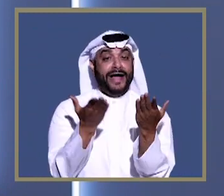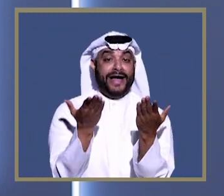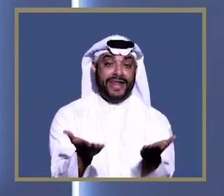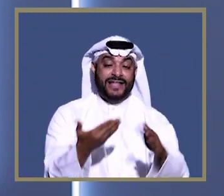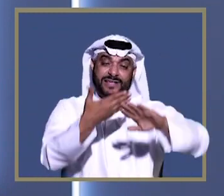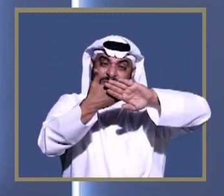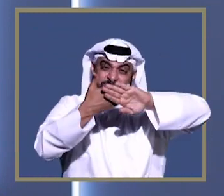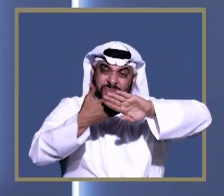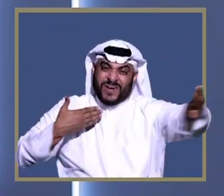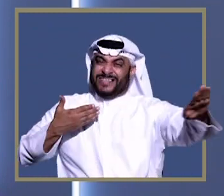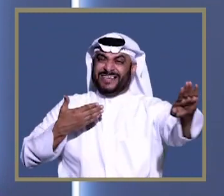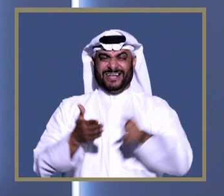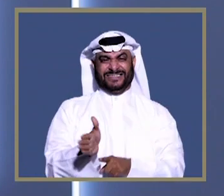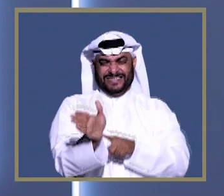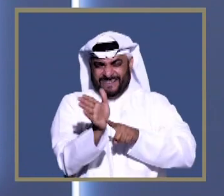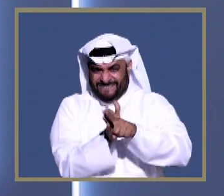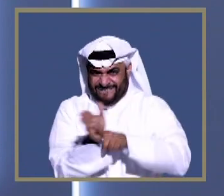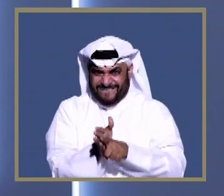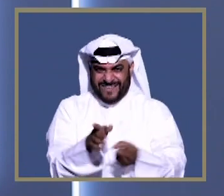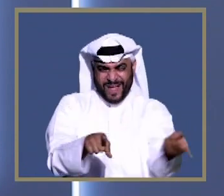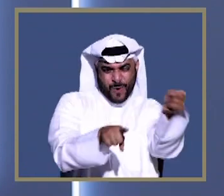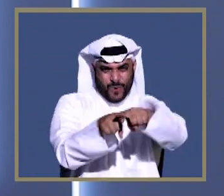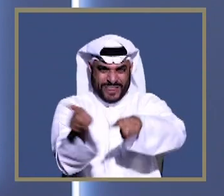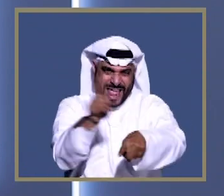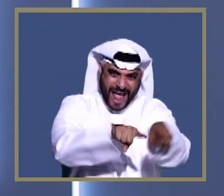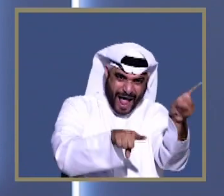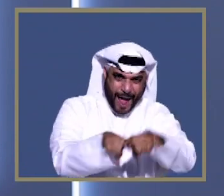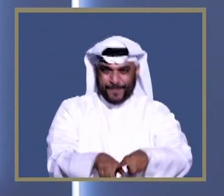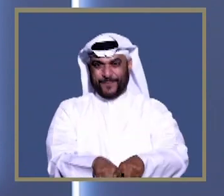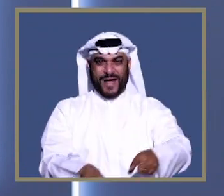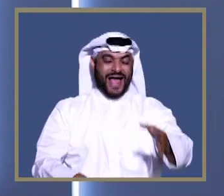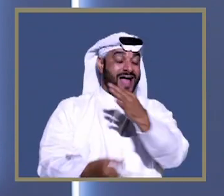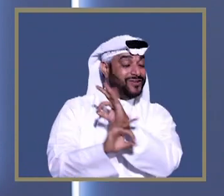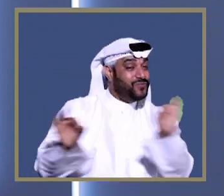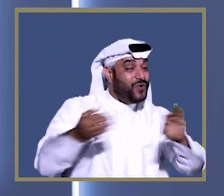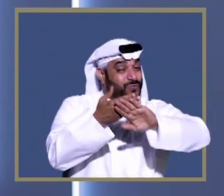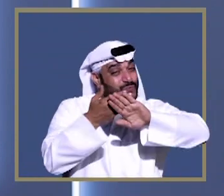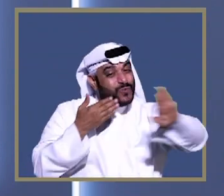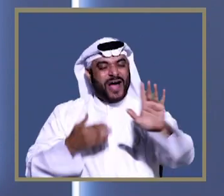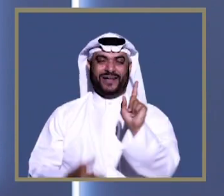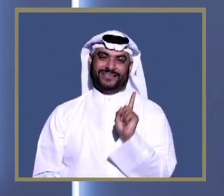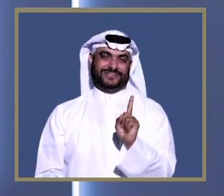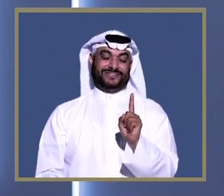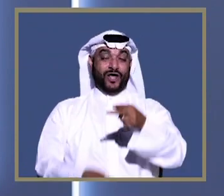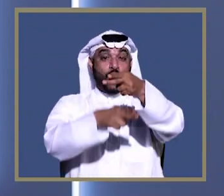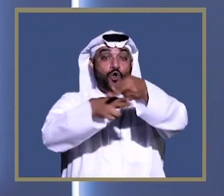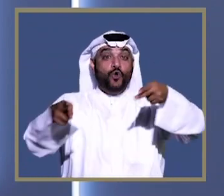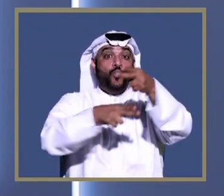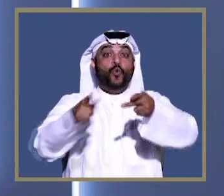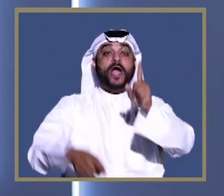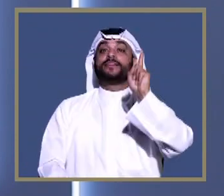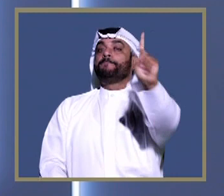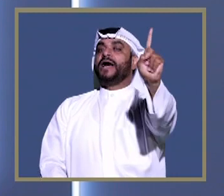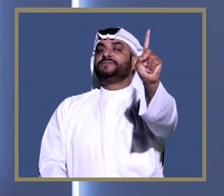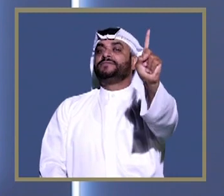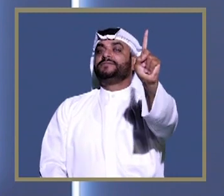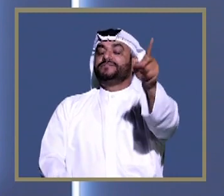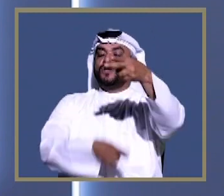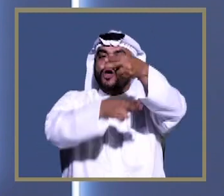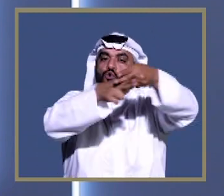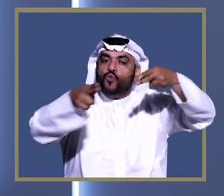صحيحة. بعدوا عن الفئوية وعن الطائفية وعن أي شيء، خلي يكون الكويت